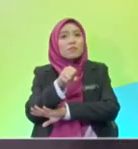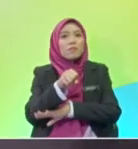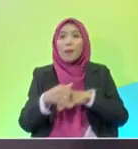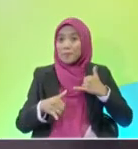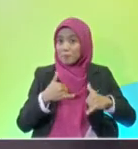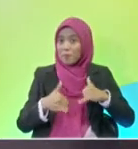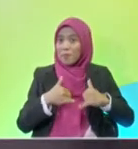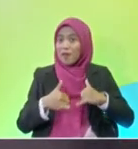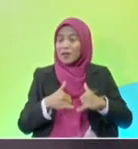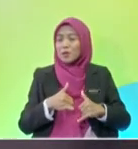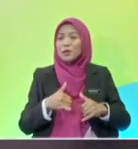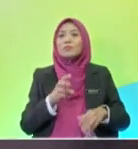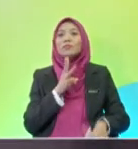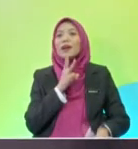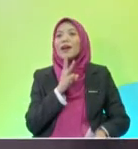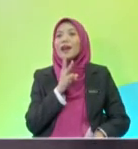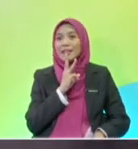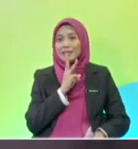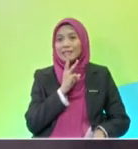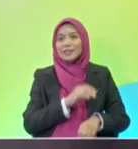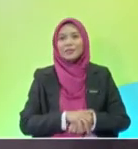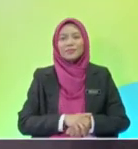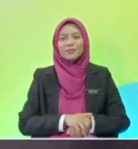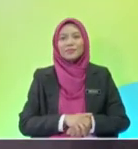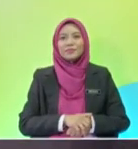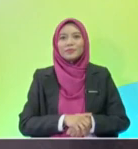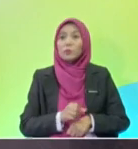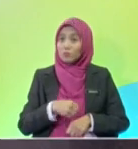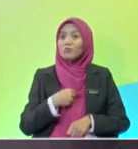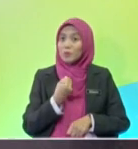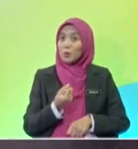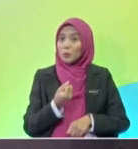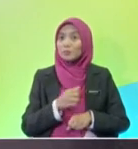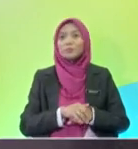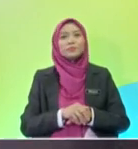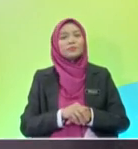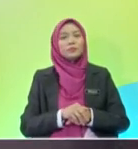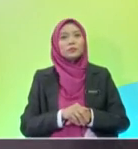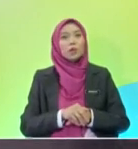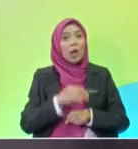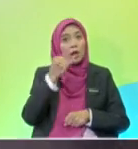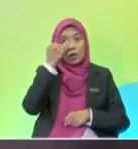ah main dengan anak-anak saya memang serodok lah lucu sebenarnya